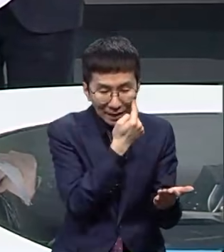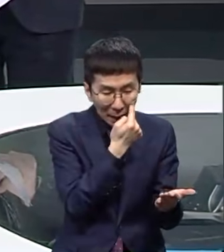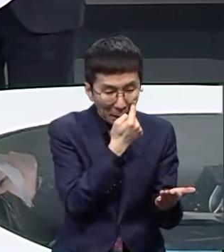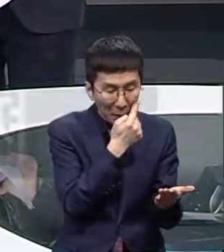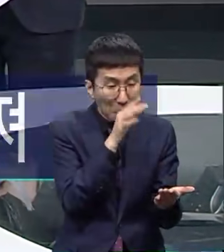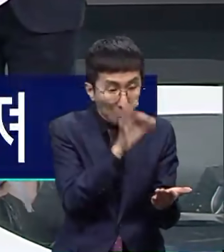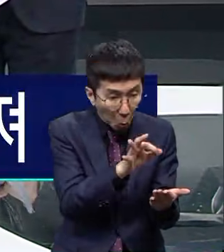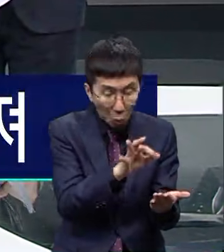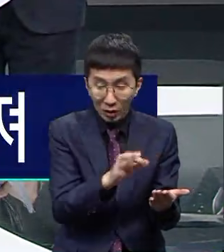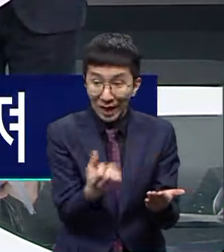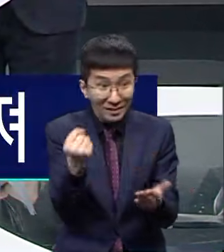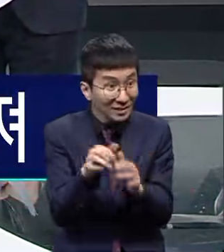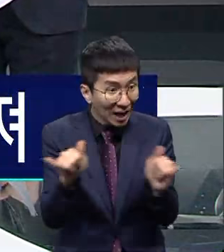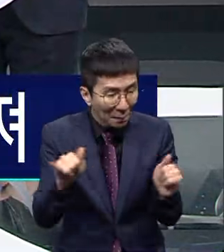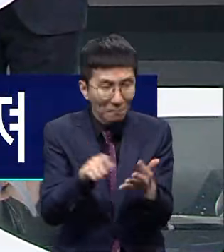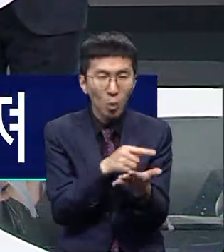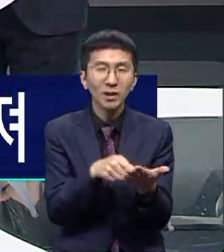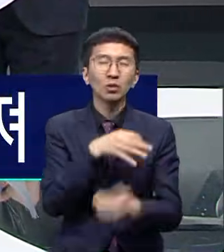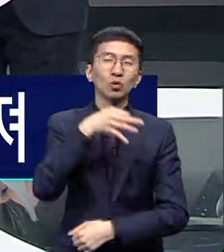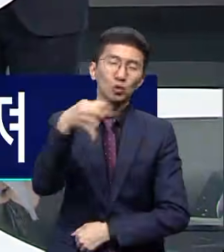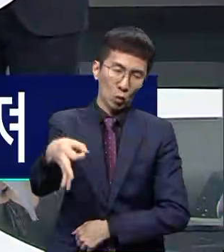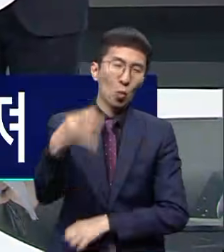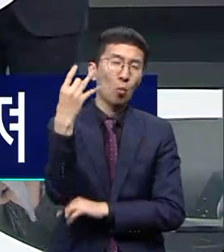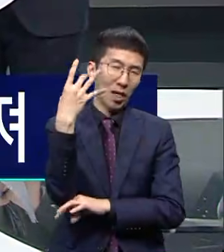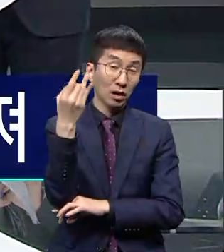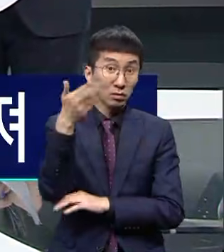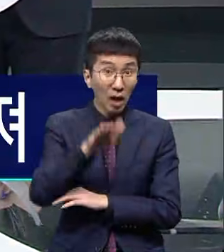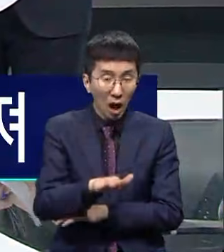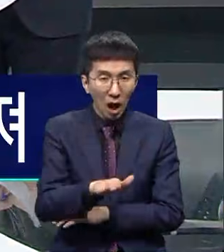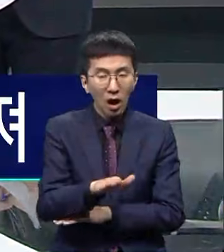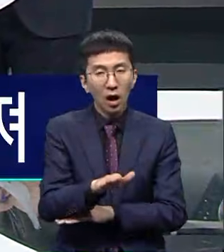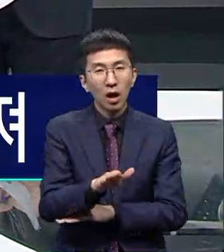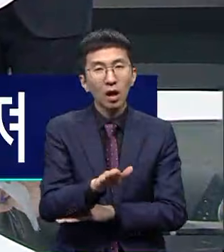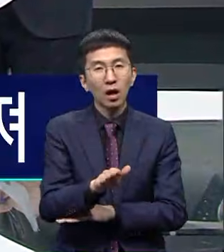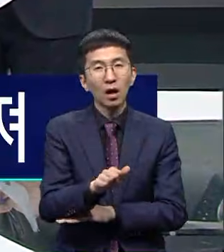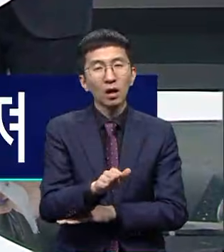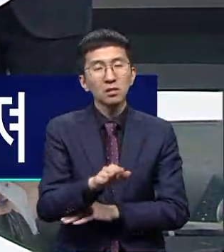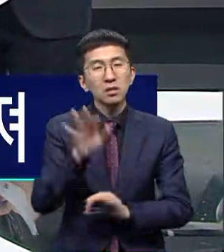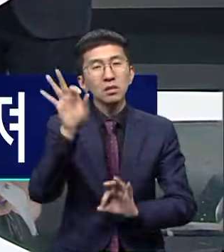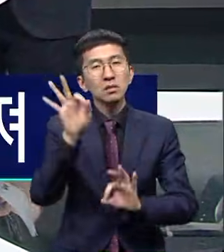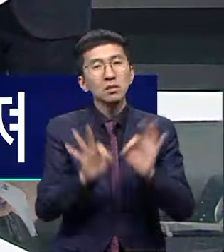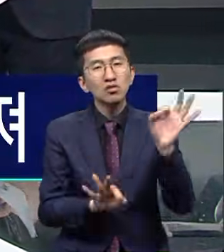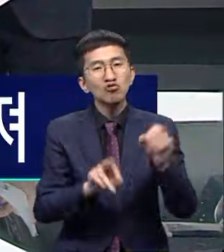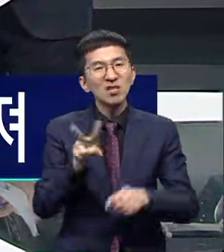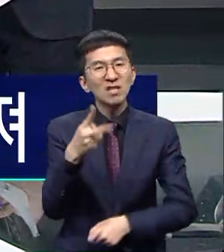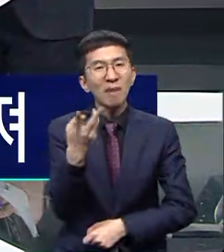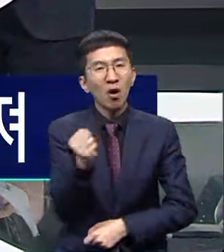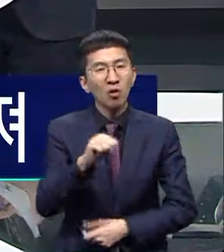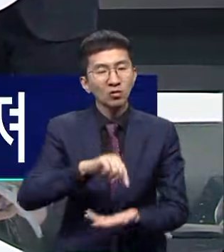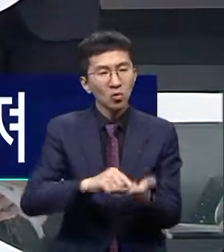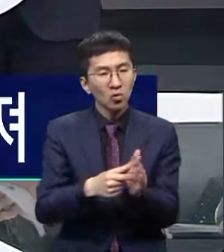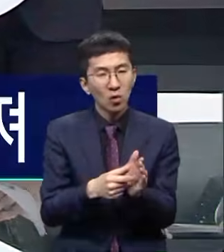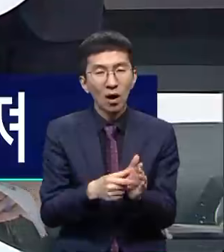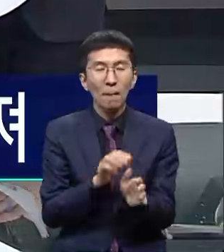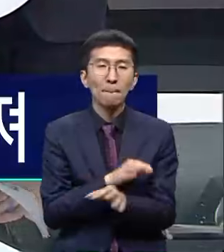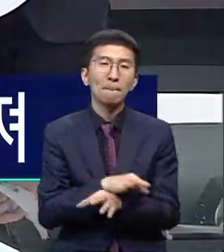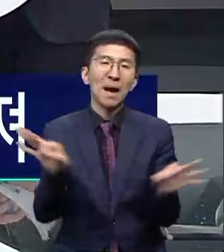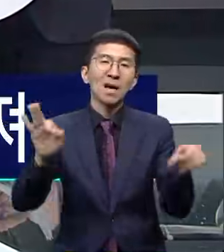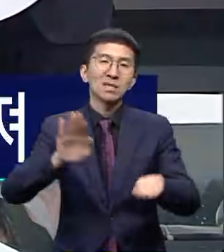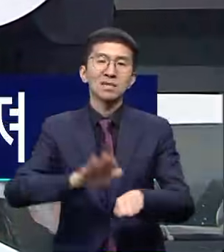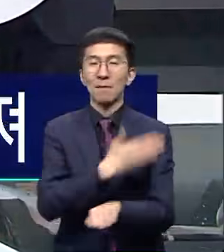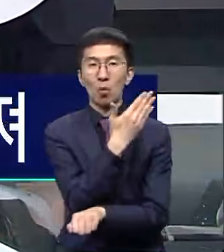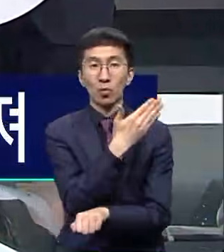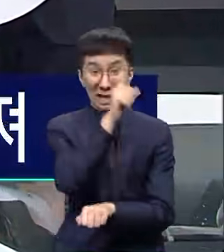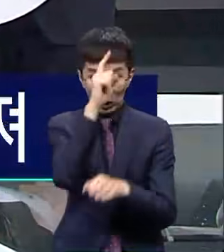겁니다. 그런데 주지 않아도 될 돈이 200억 원 넘게 잘못 지급된 걸 정부가 파악하고 지난해 그